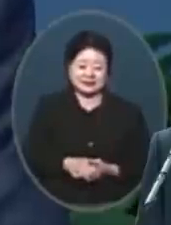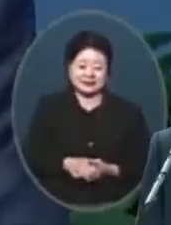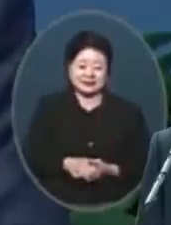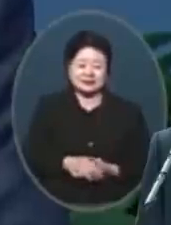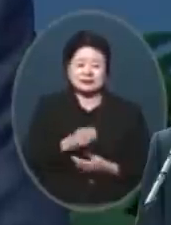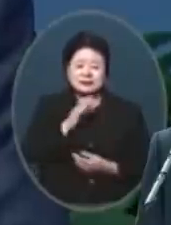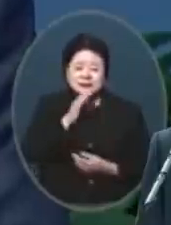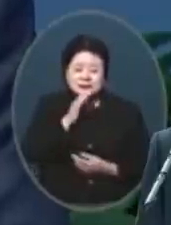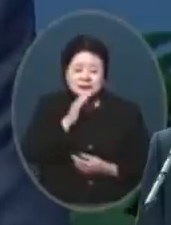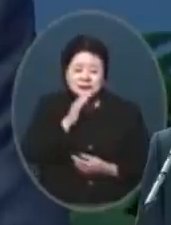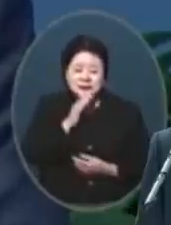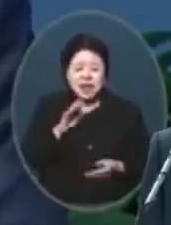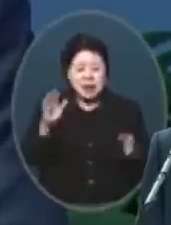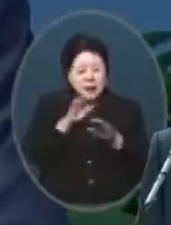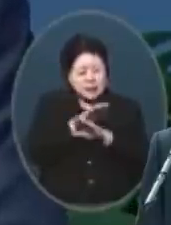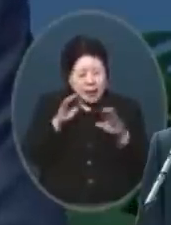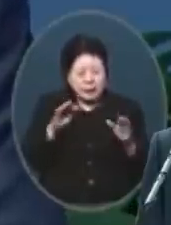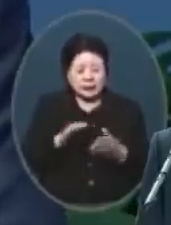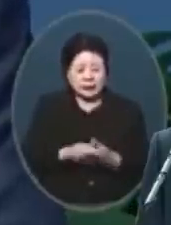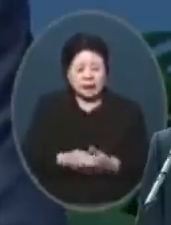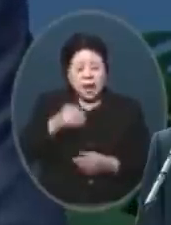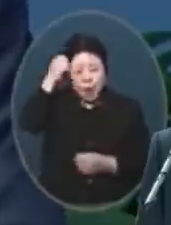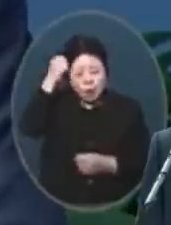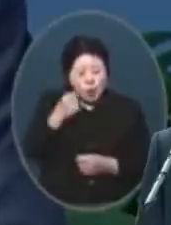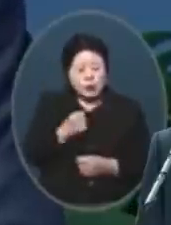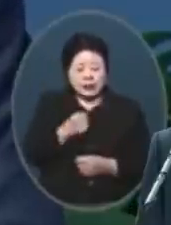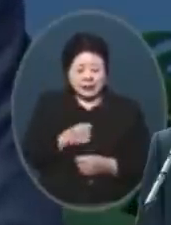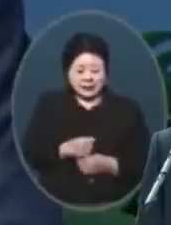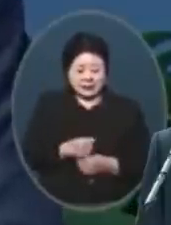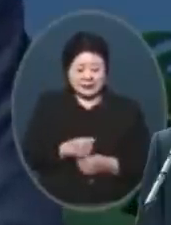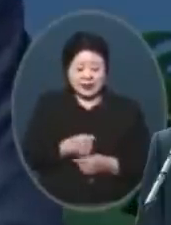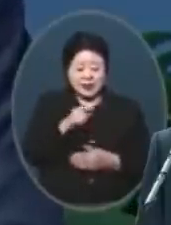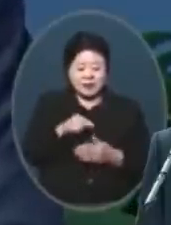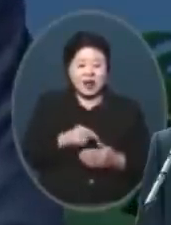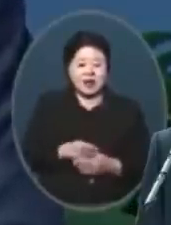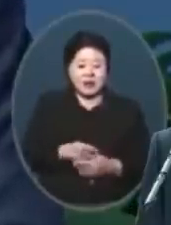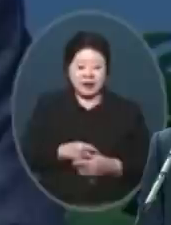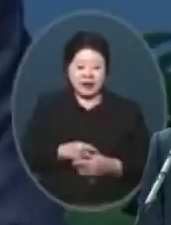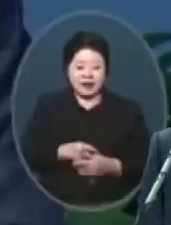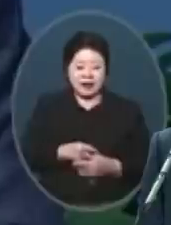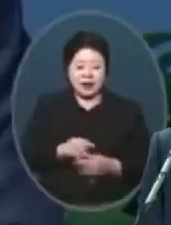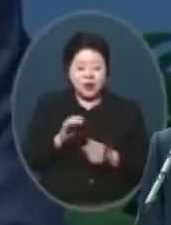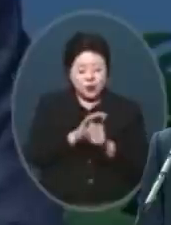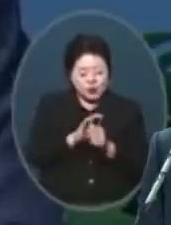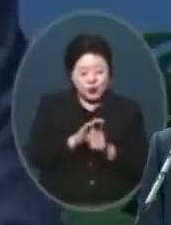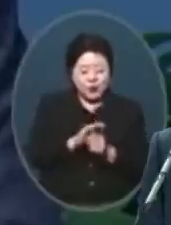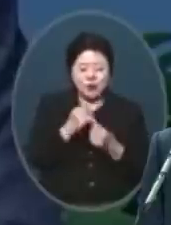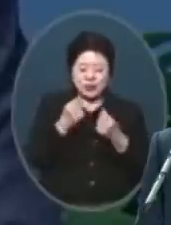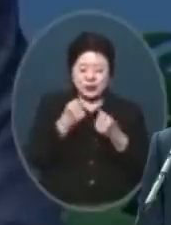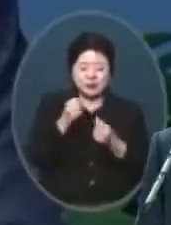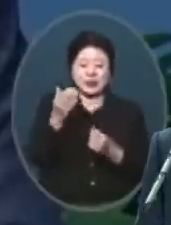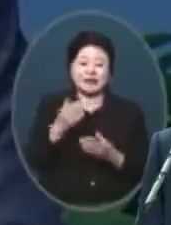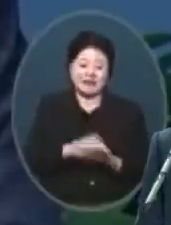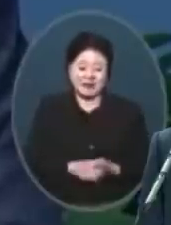그것을 밤낮으로 외우게 되니까 마음에 굉장한 위로가 되고 힘이 되는